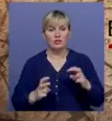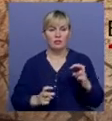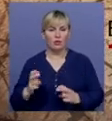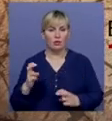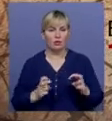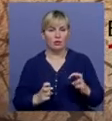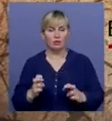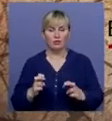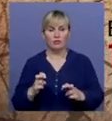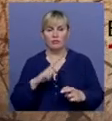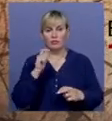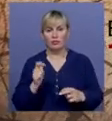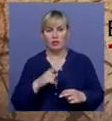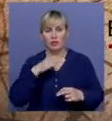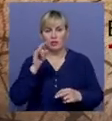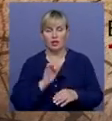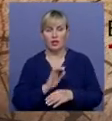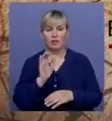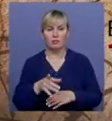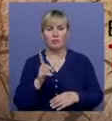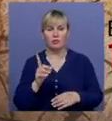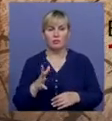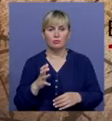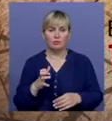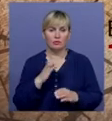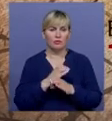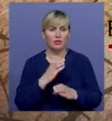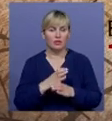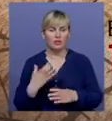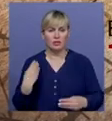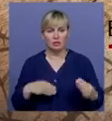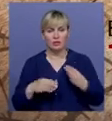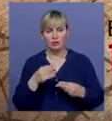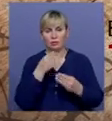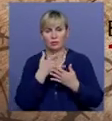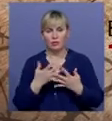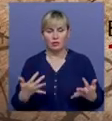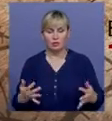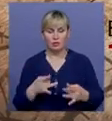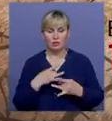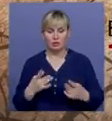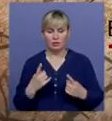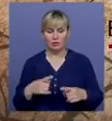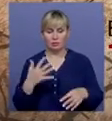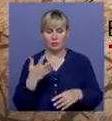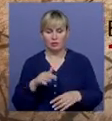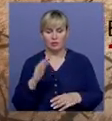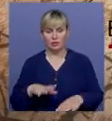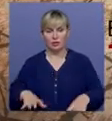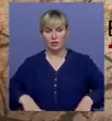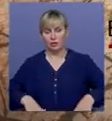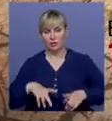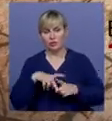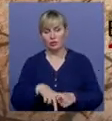фабрик. На фронт казахстанцы отправили 1500 вагонов с одеждой и продуктами. Также 150 тысяч лошадей.